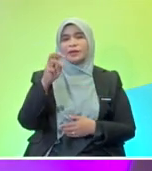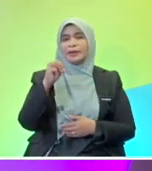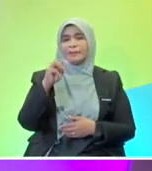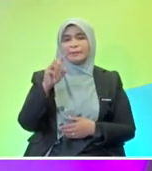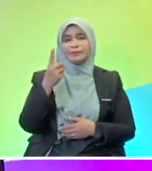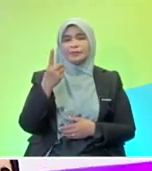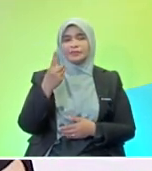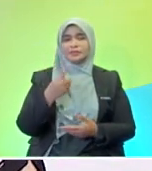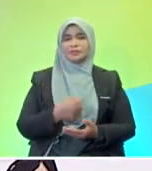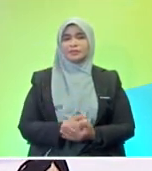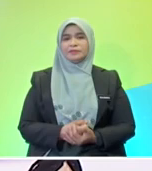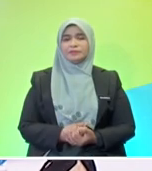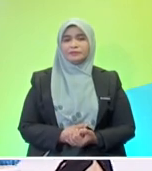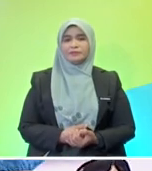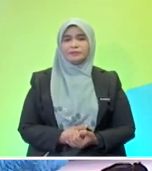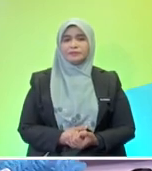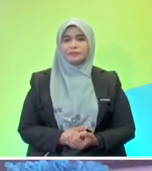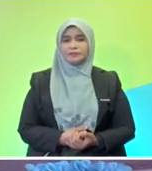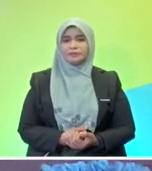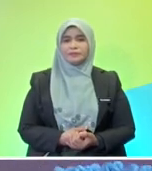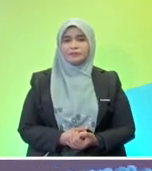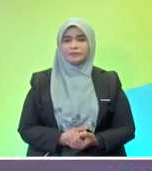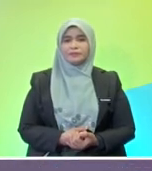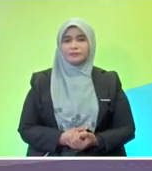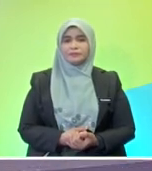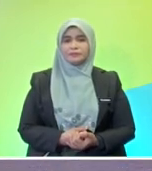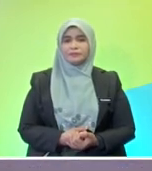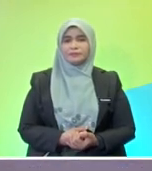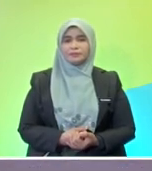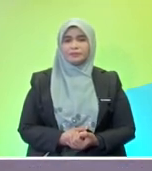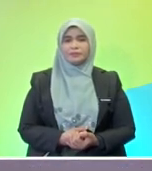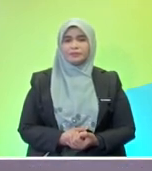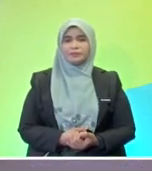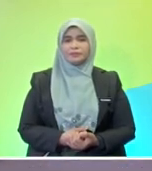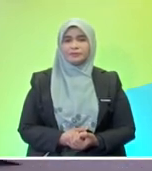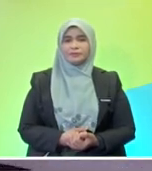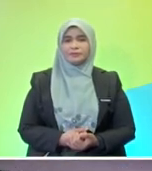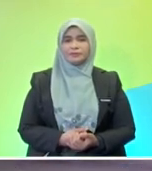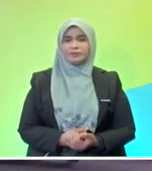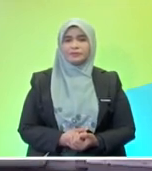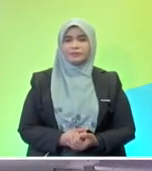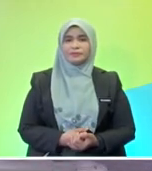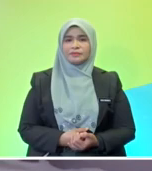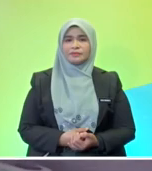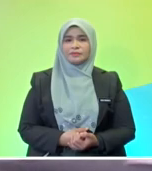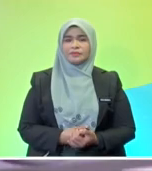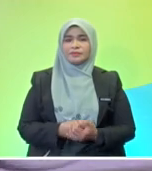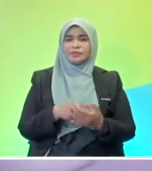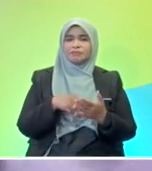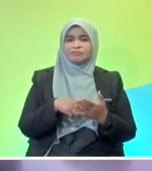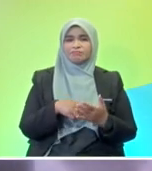ya. Gam di dalam. Letak dulu ke atas ni pun boleh. Okey. Alright. Yang ini